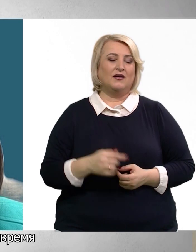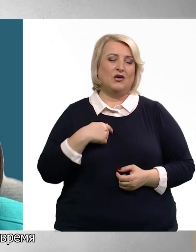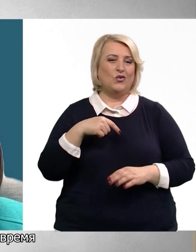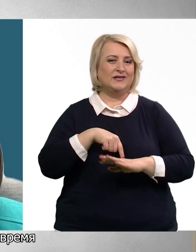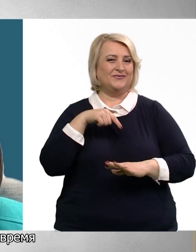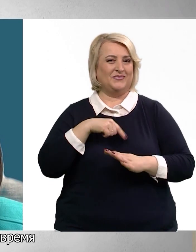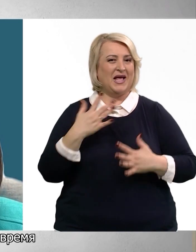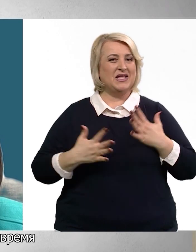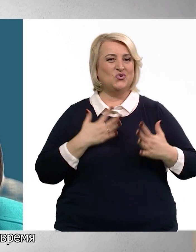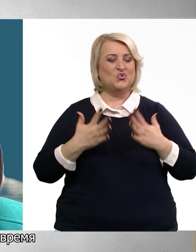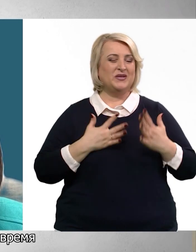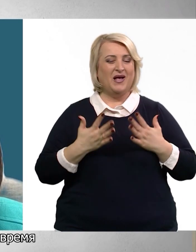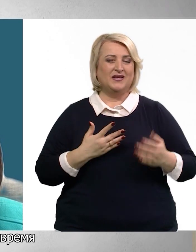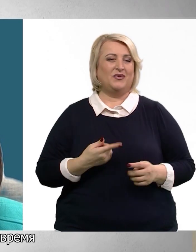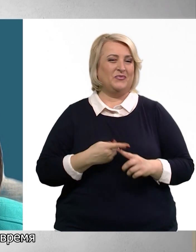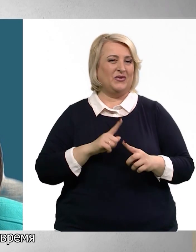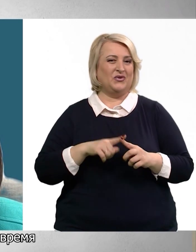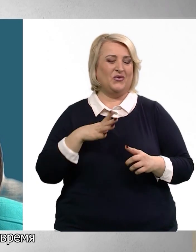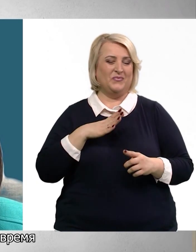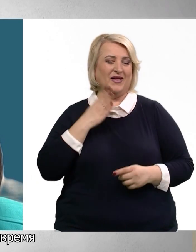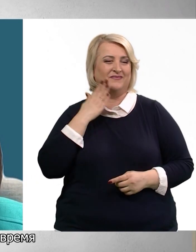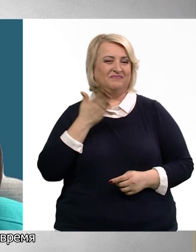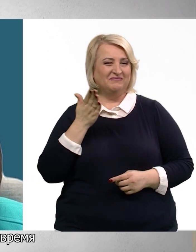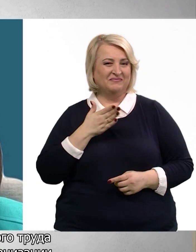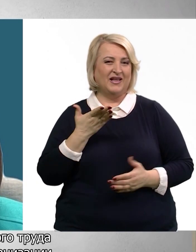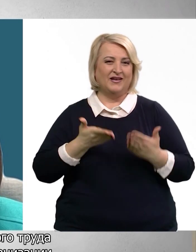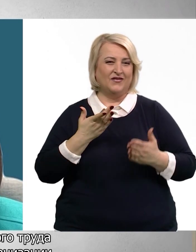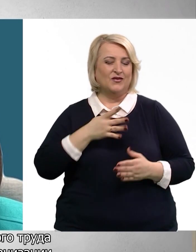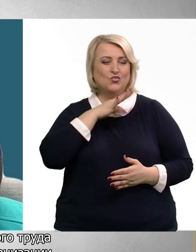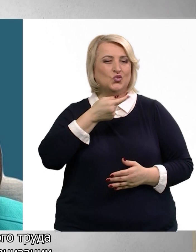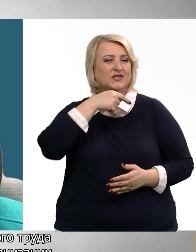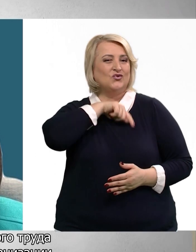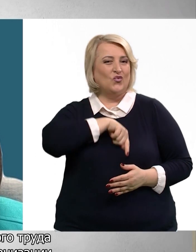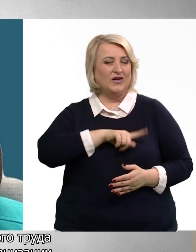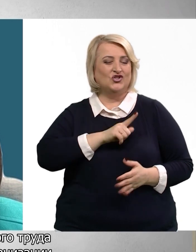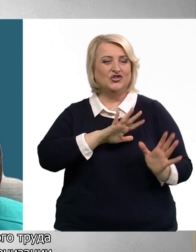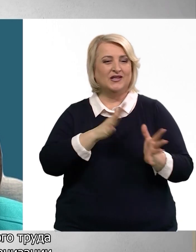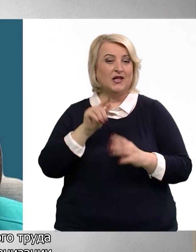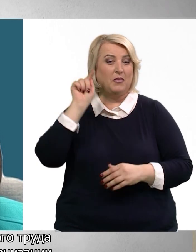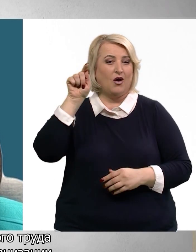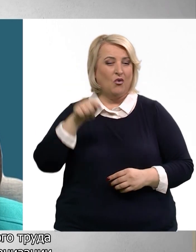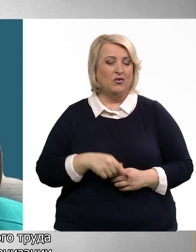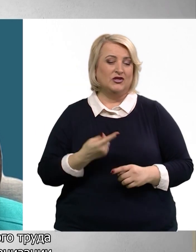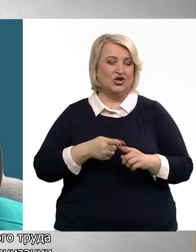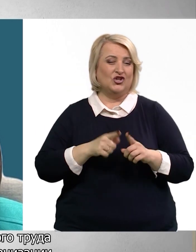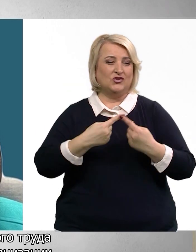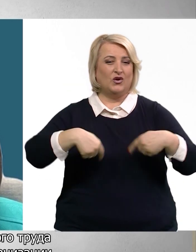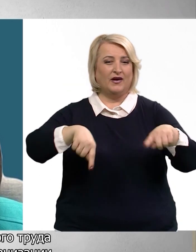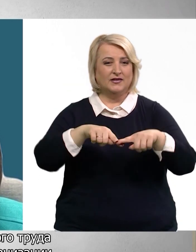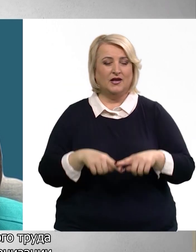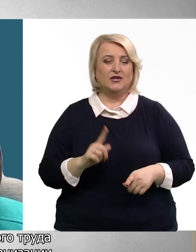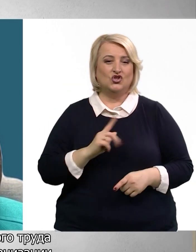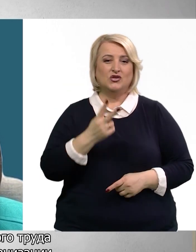și eu am simțit entuziasmul în primul rând cu care ai purtat-o, pentru că probabil e mult suflet în ceea ce se întâmplă acolo și în